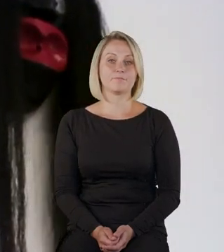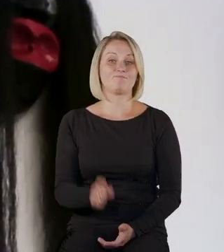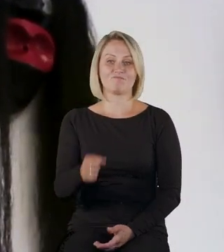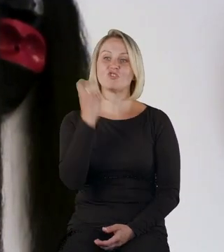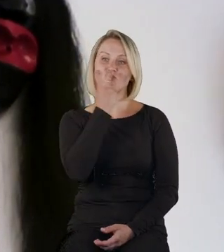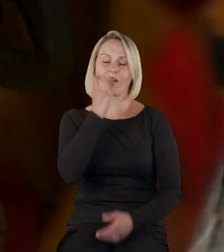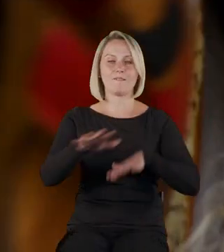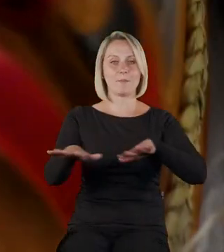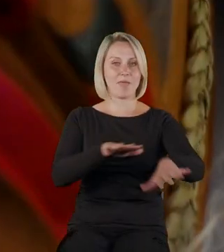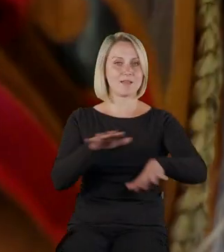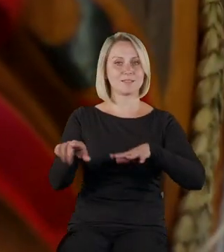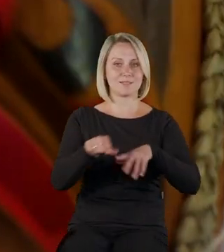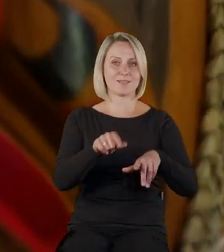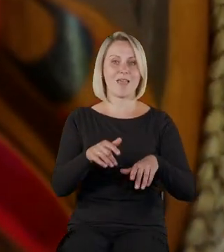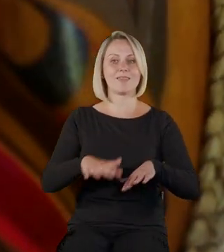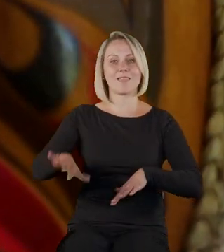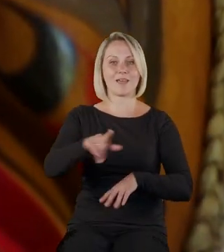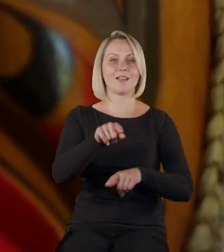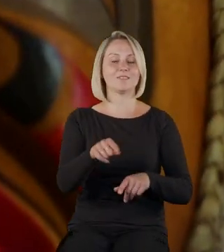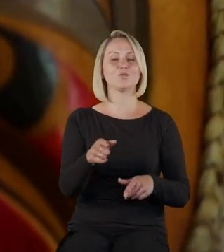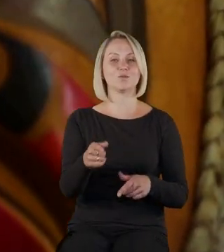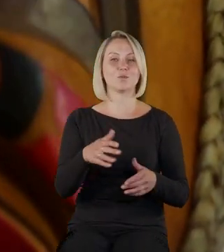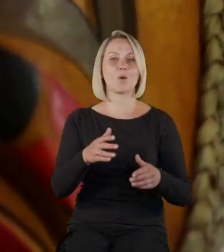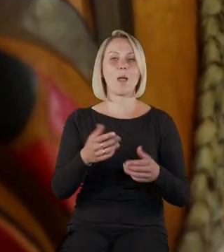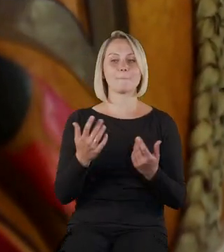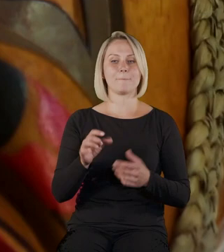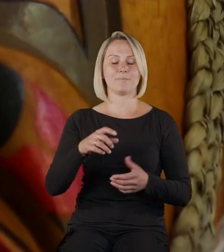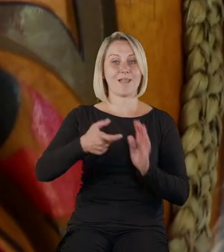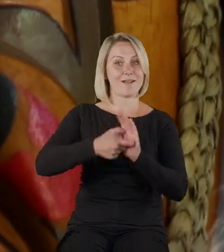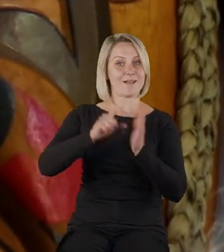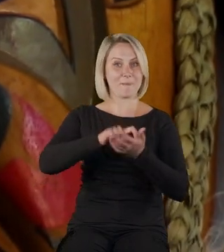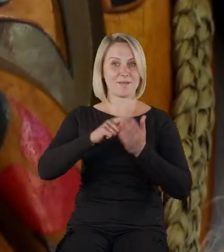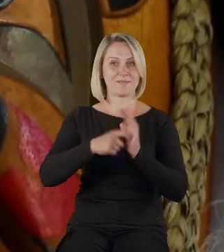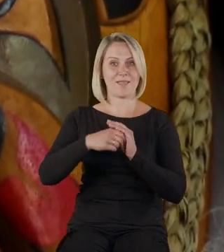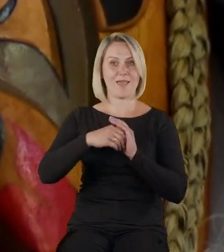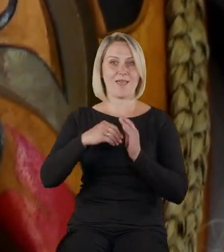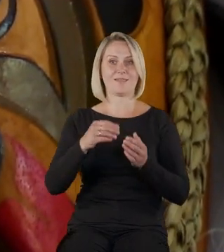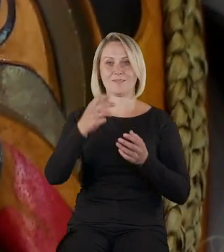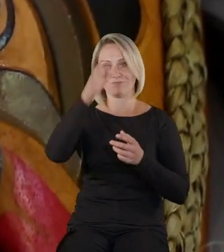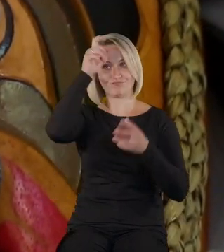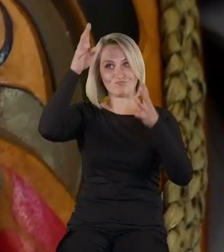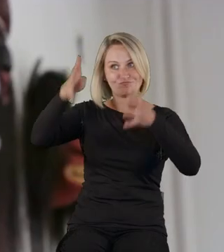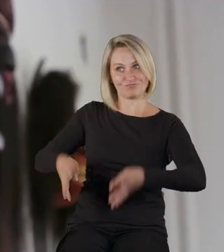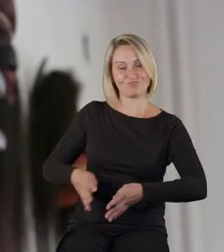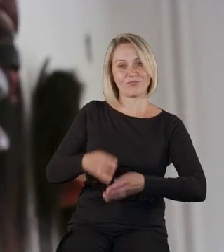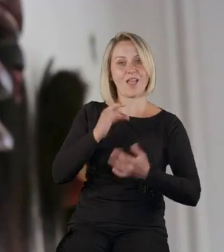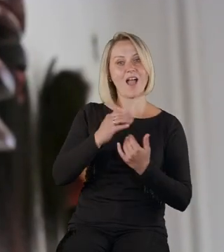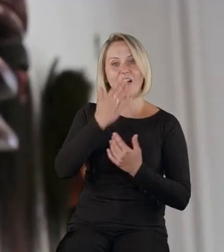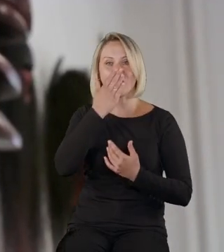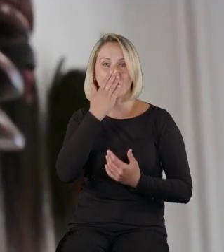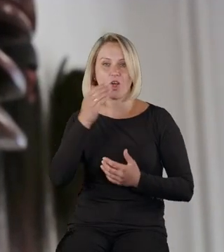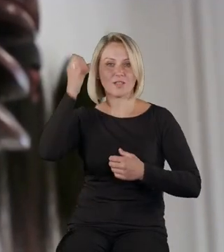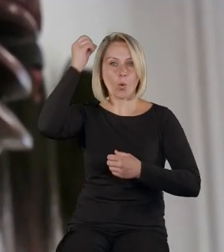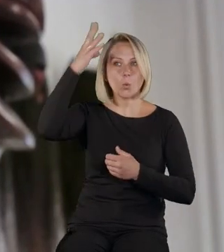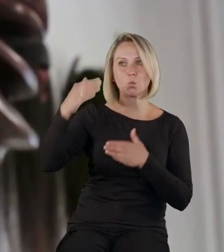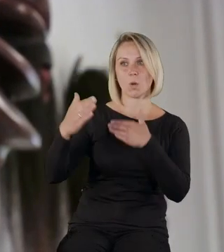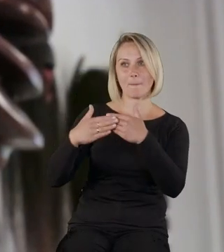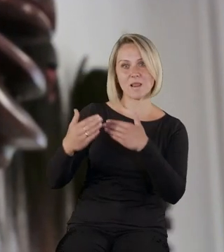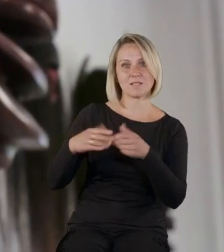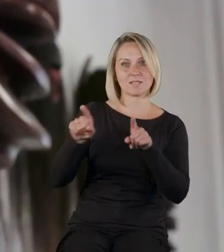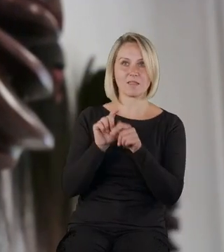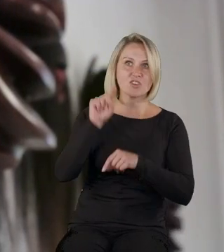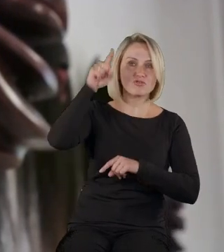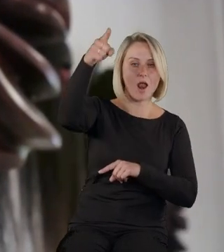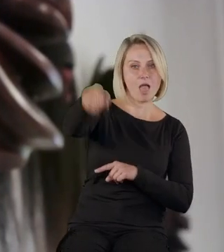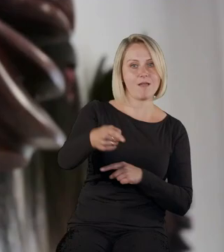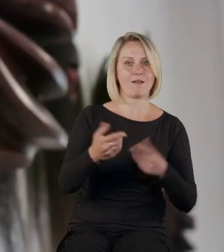Ciekawym miejscem na terenie kampusu jest na przykład gabinet etnologii. To tu studenci toczą dyskusje o kulturach bliskich i całkiem dalekich w